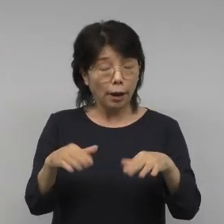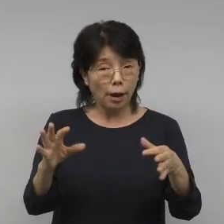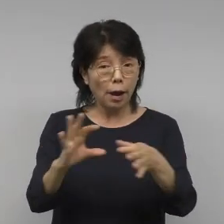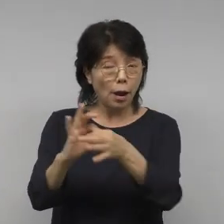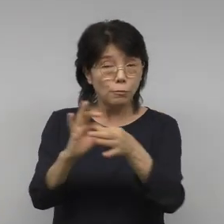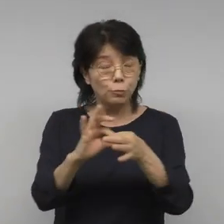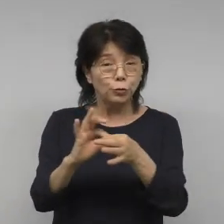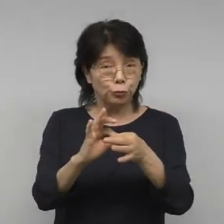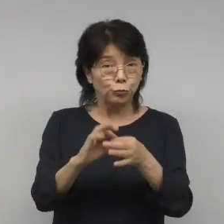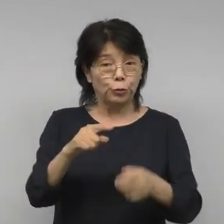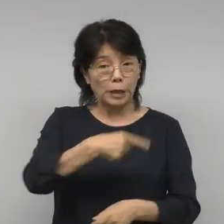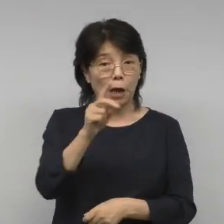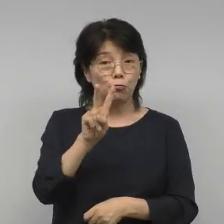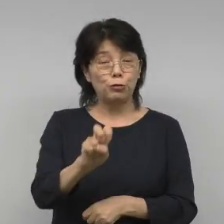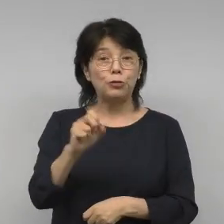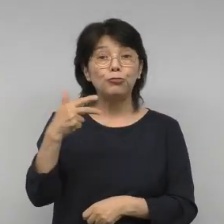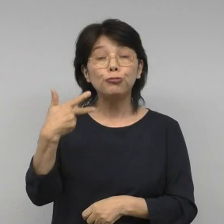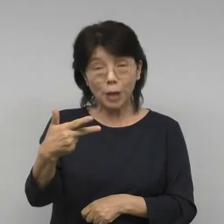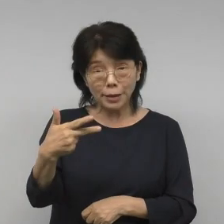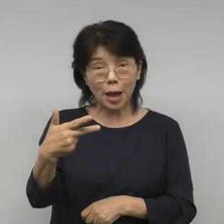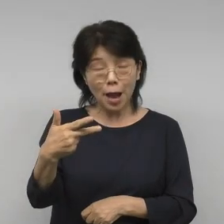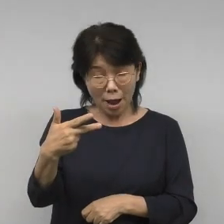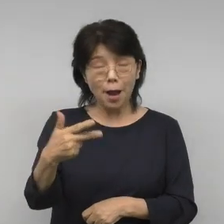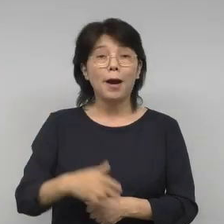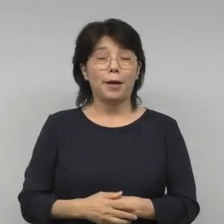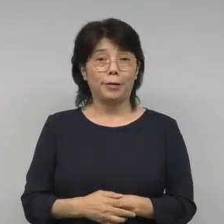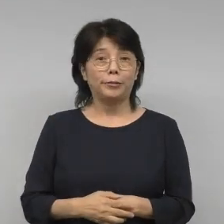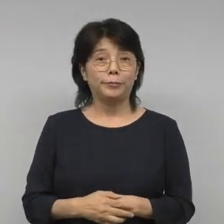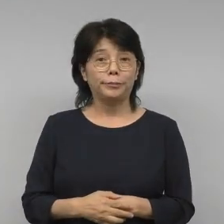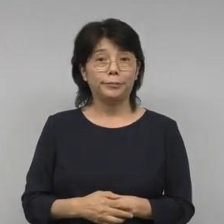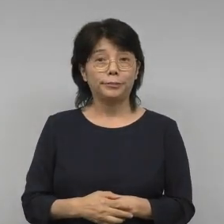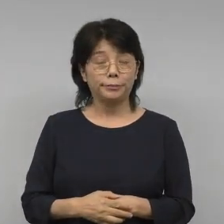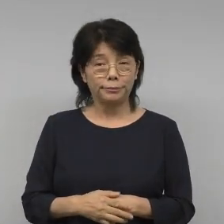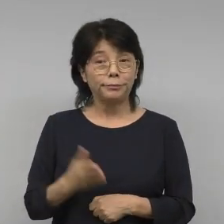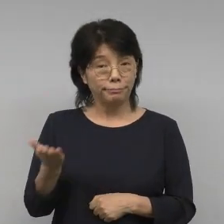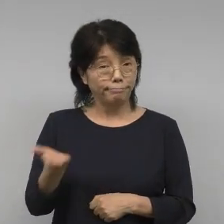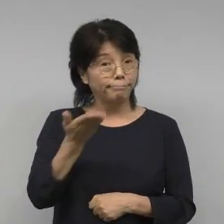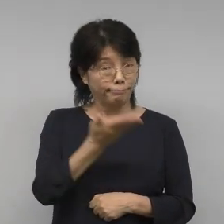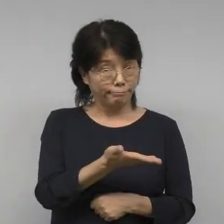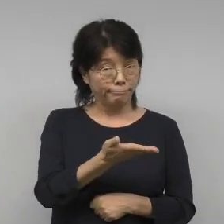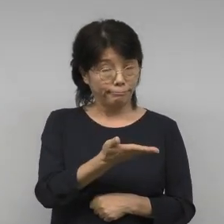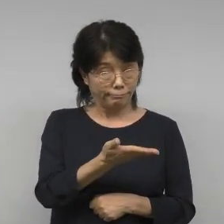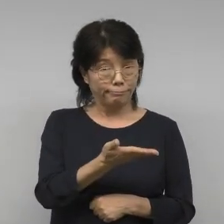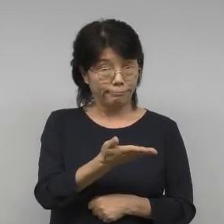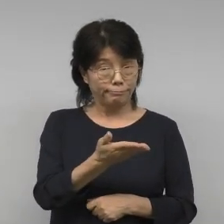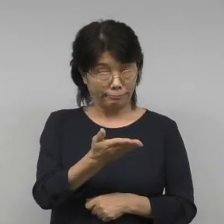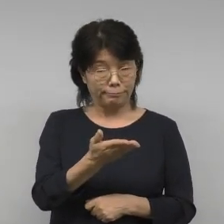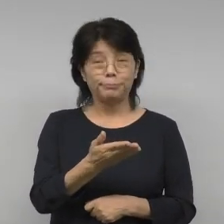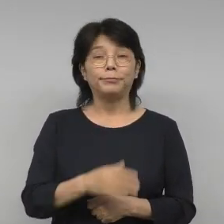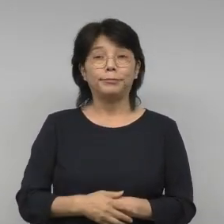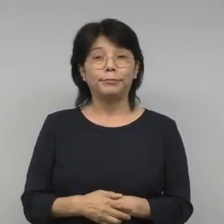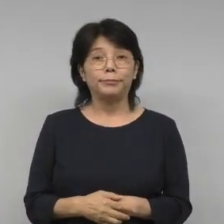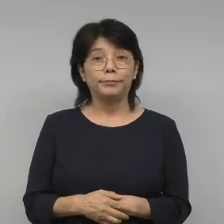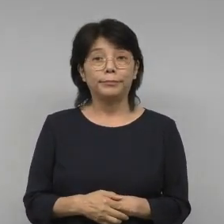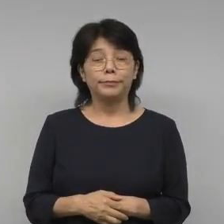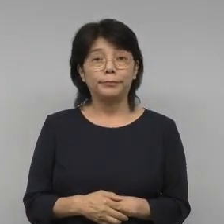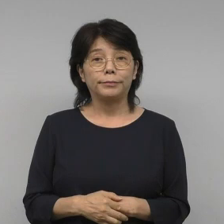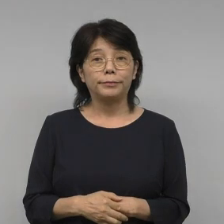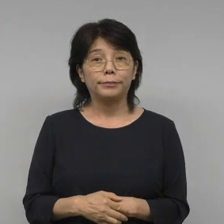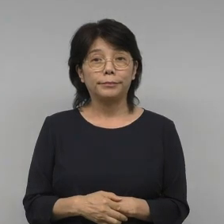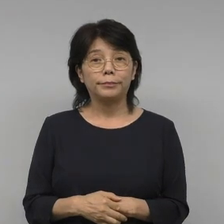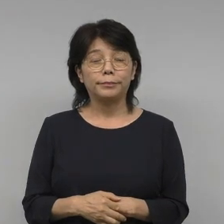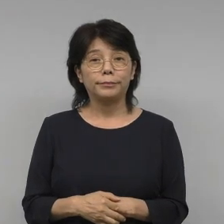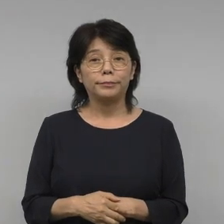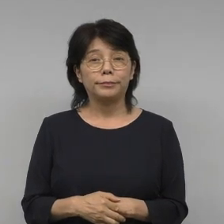組数っていうのは127組になるわけですけれども、このような方々にアンケート調査を実施しました。